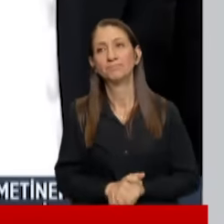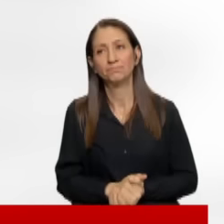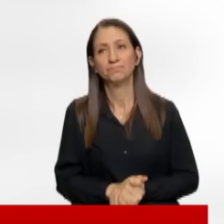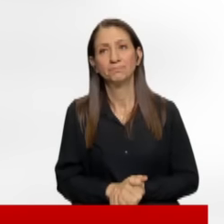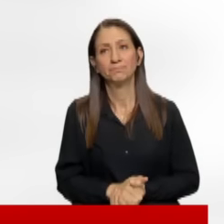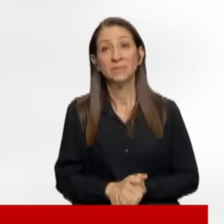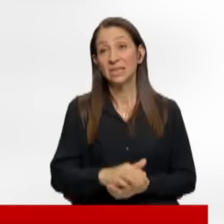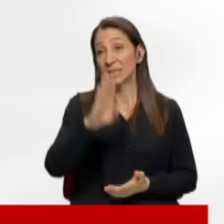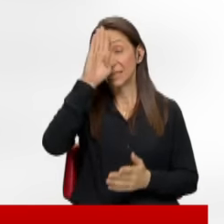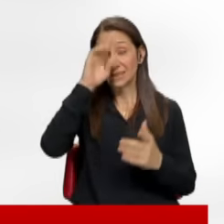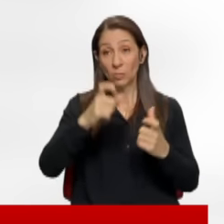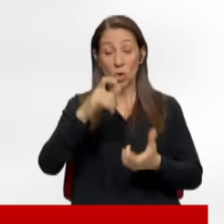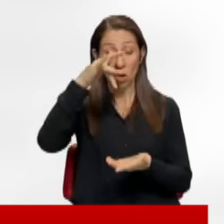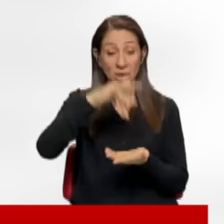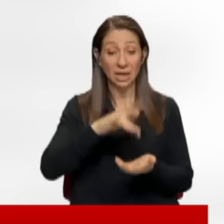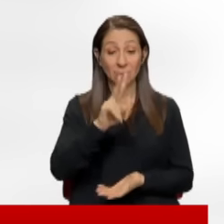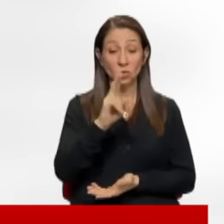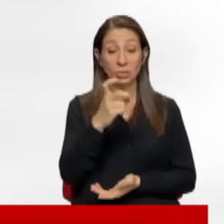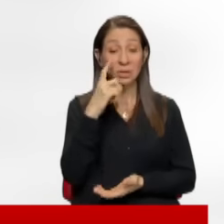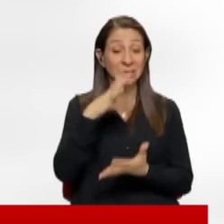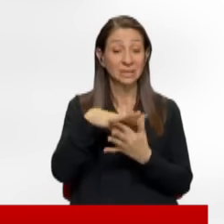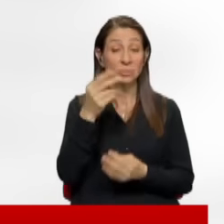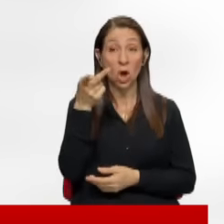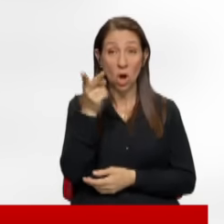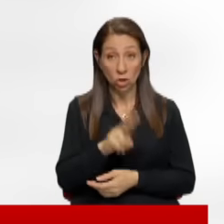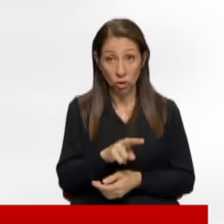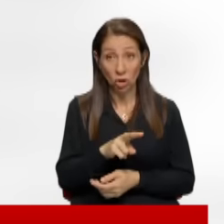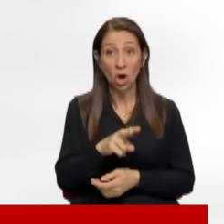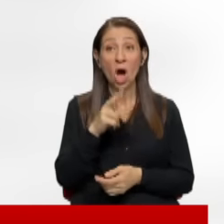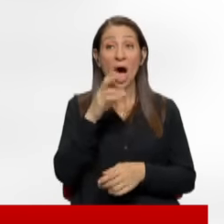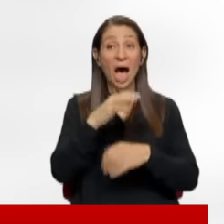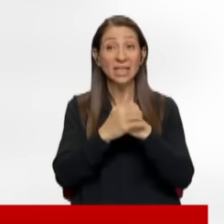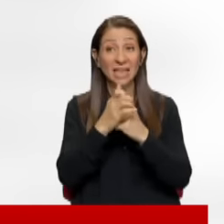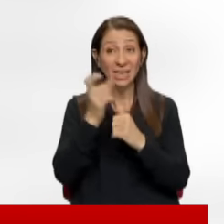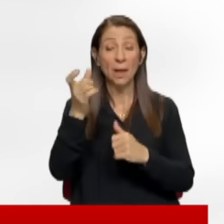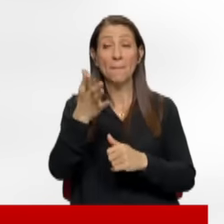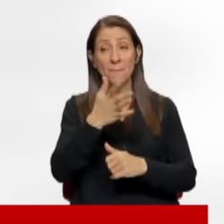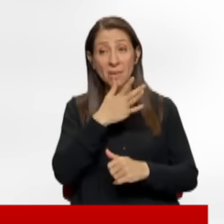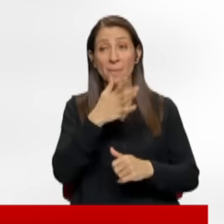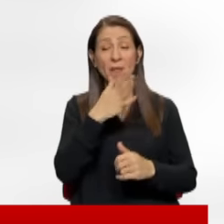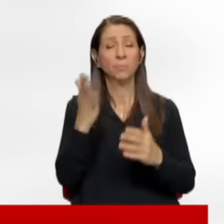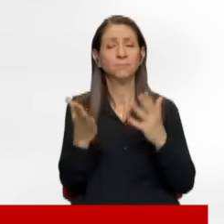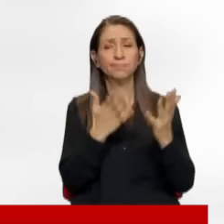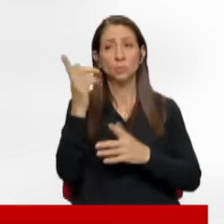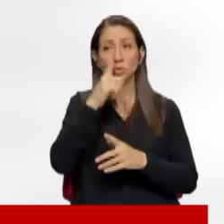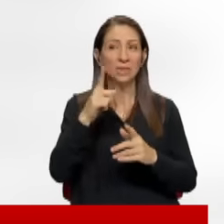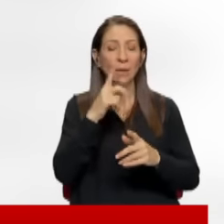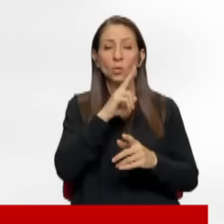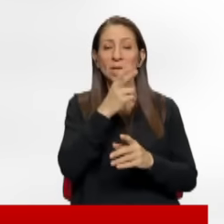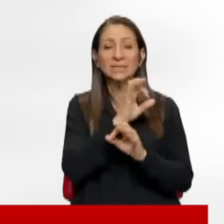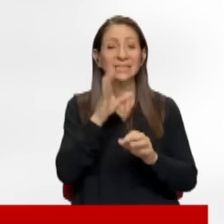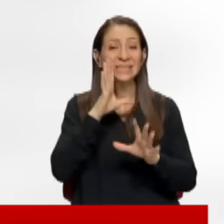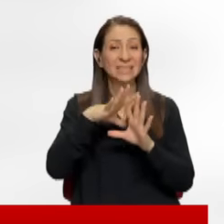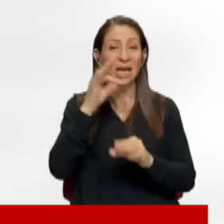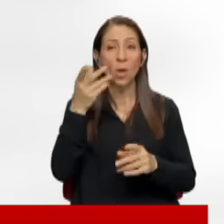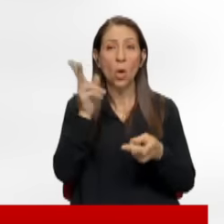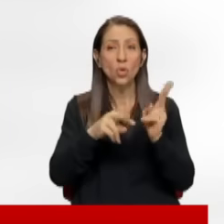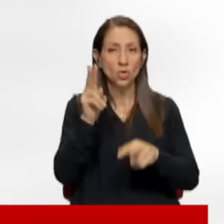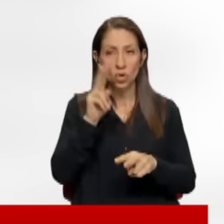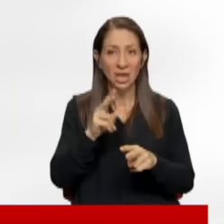getirirsiniz. İstanbul'un göbeğinde 29 insanımızın hayatını kaybettiği, Antalya'da göz göre göre ihmal sonucu günahsız insanlarımızın